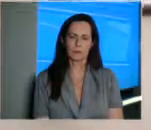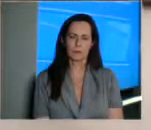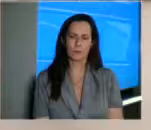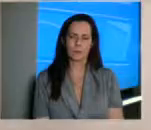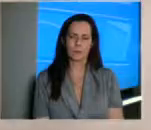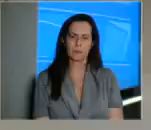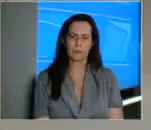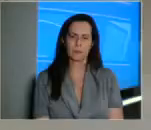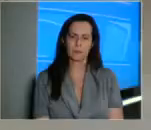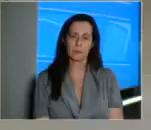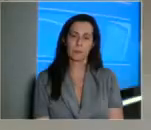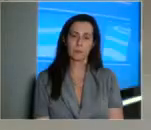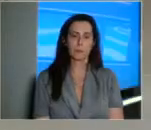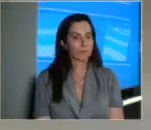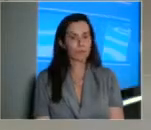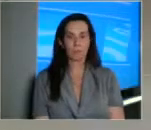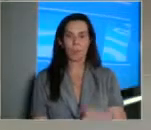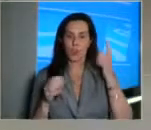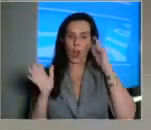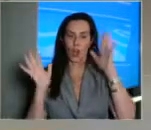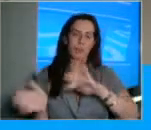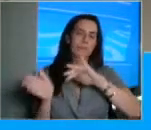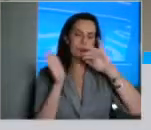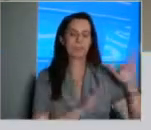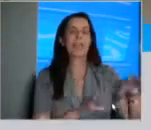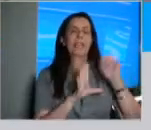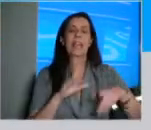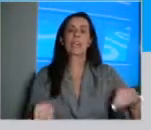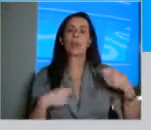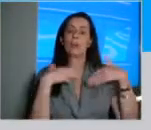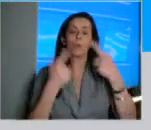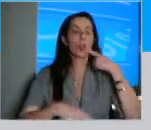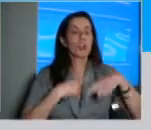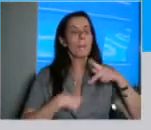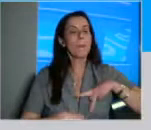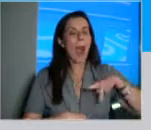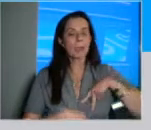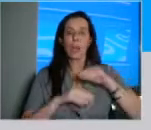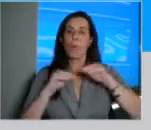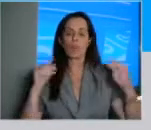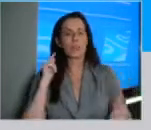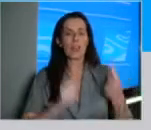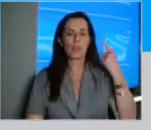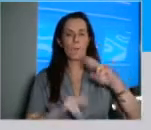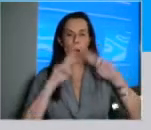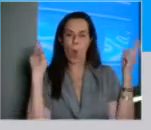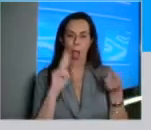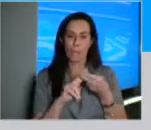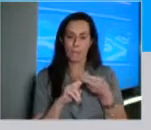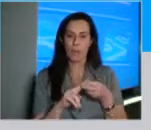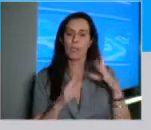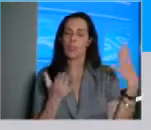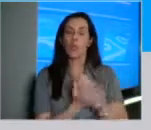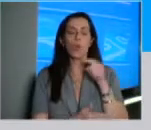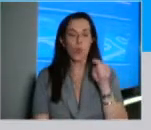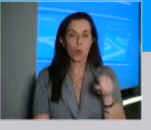You okay? Yeah. לא עלינו. קרן חינוך בינלאומית מעניקה מדי שנה פרס למורה יוצא דופן ברחבי העולם. הזוכה